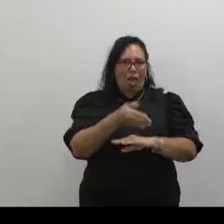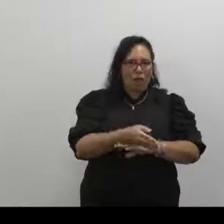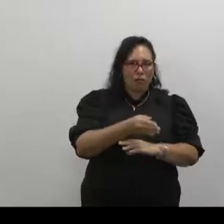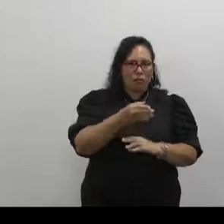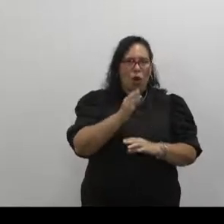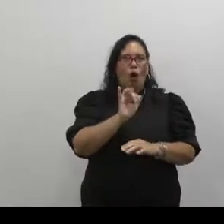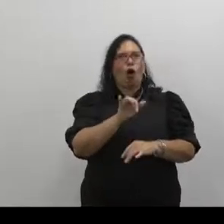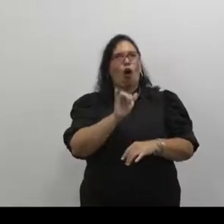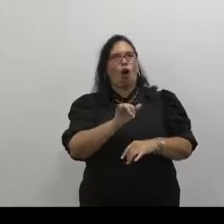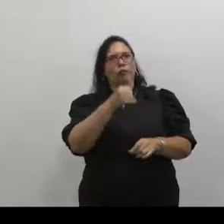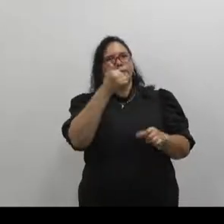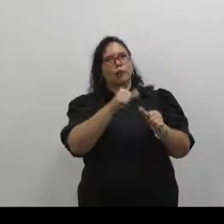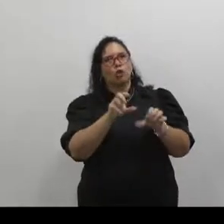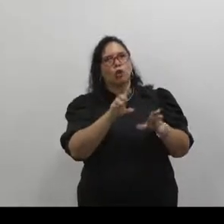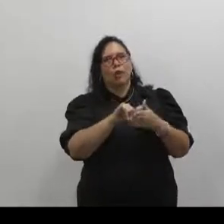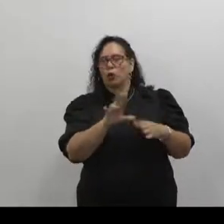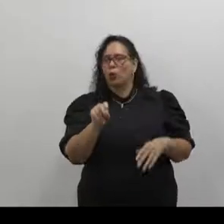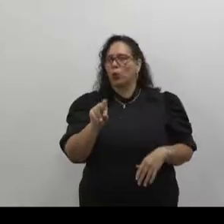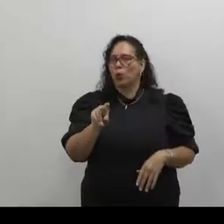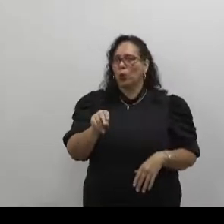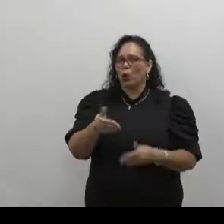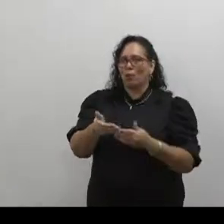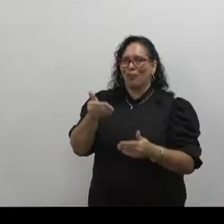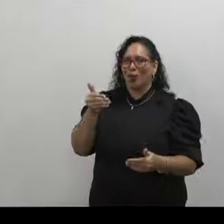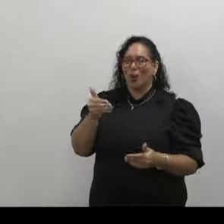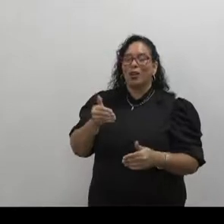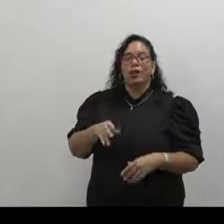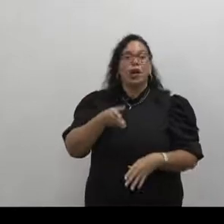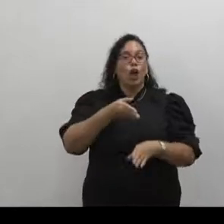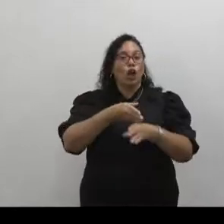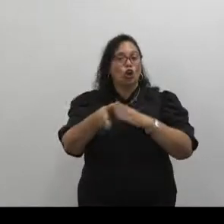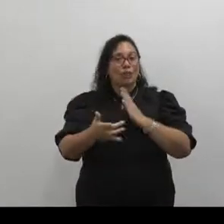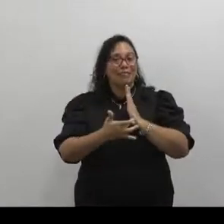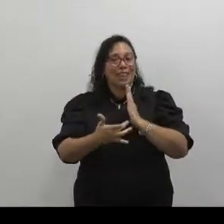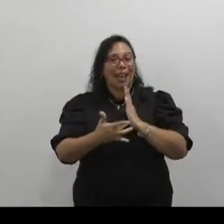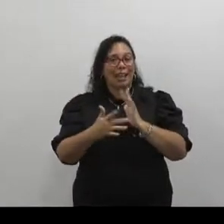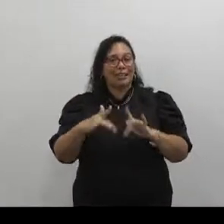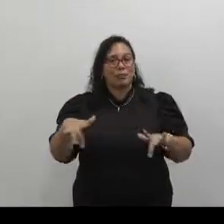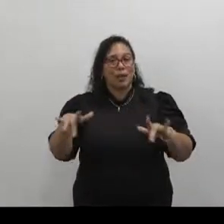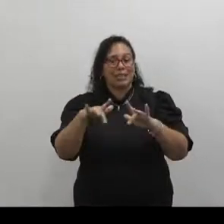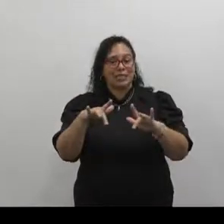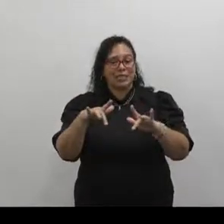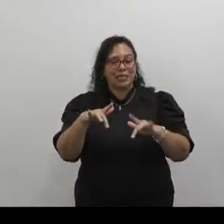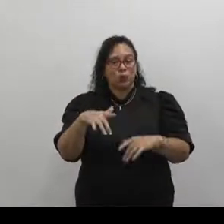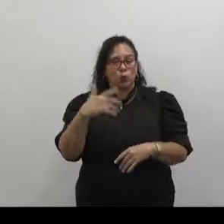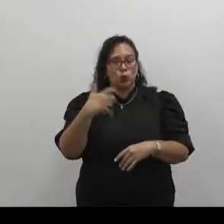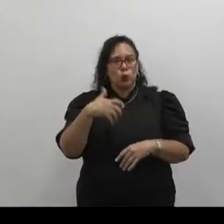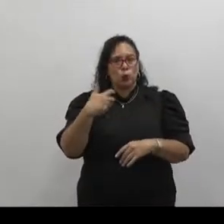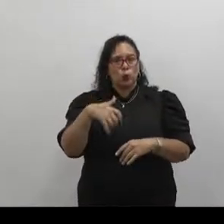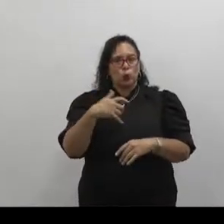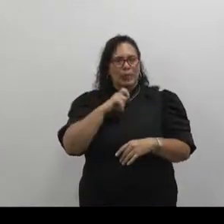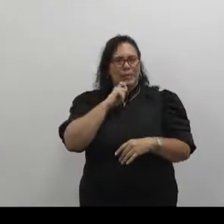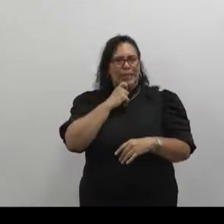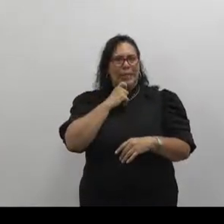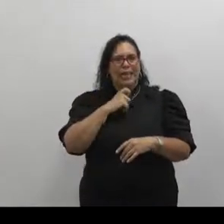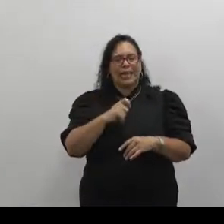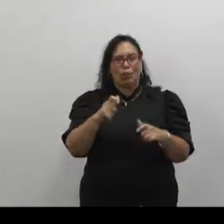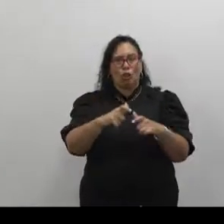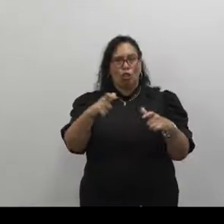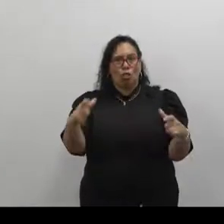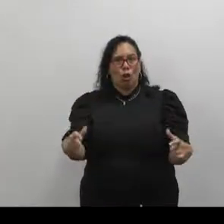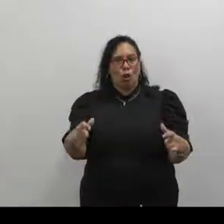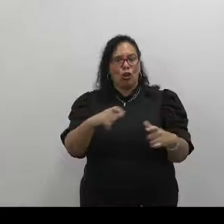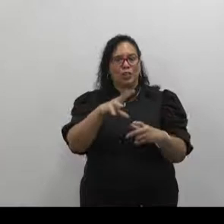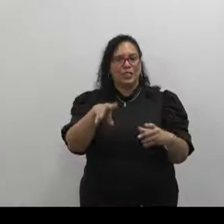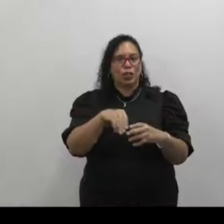dương tăng tại kết cụ chiến nịch dương chơi chơi cho ông bị cần lãnh xâm rạp xa เรียนประกอบกรรมวิธีภายในอา